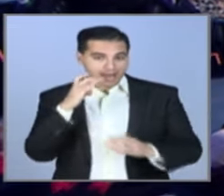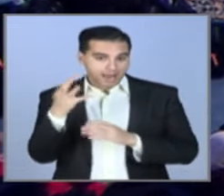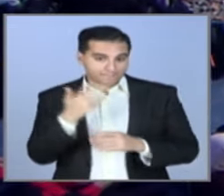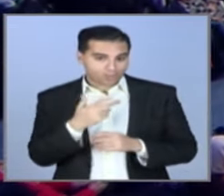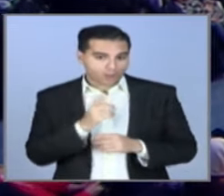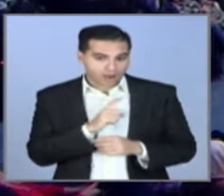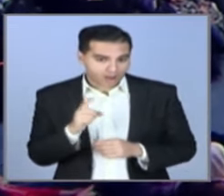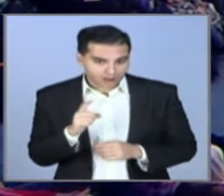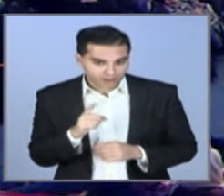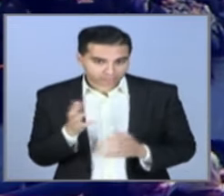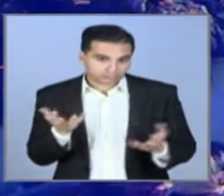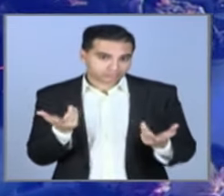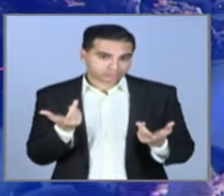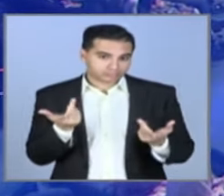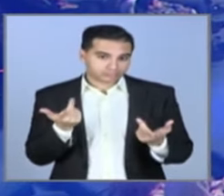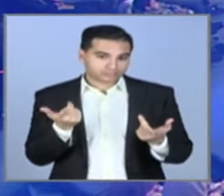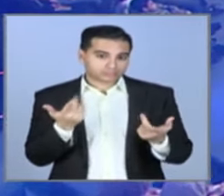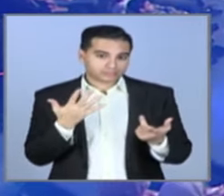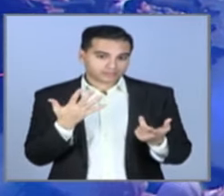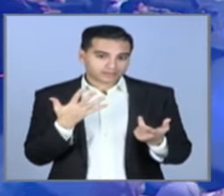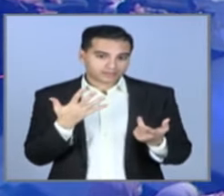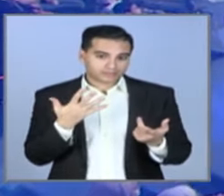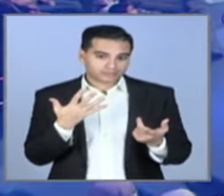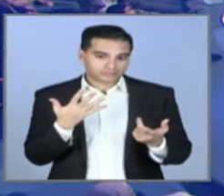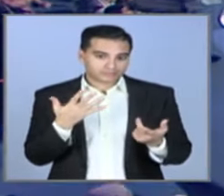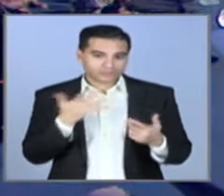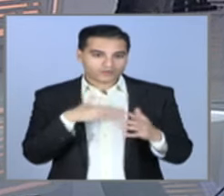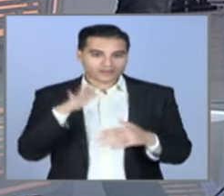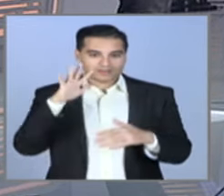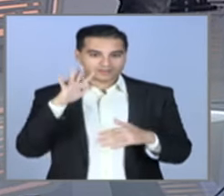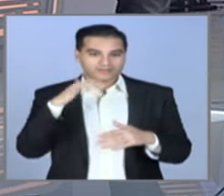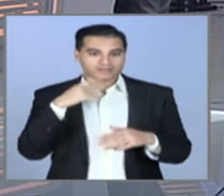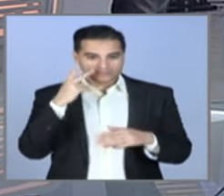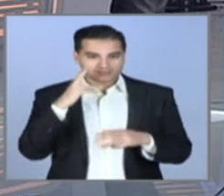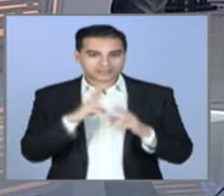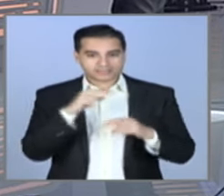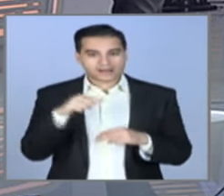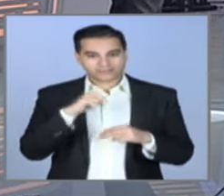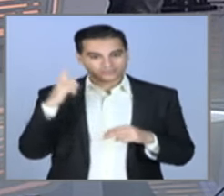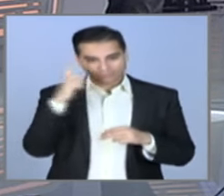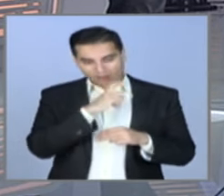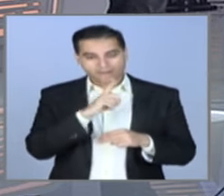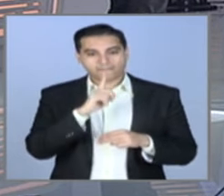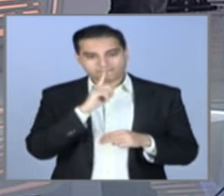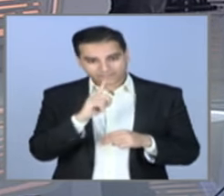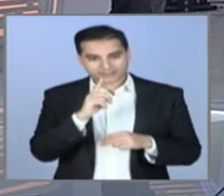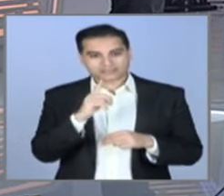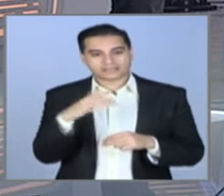إيه ولا لأ؟ غالباً 5، لأن أنا شفتهم كتير بيعملوا كده. الأسئلة مش صعبة، وبسملة